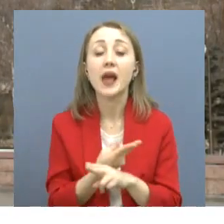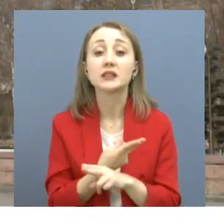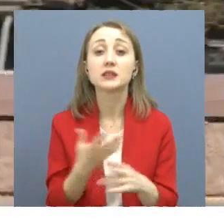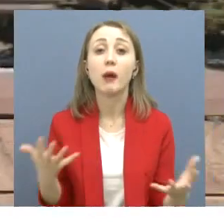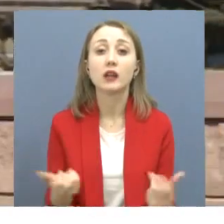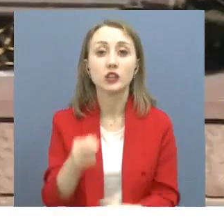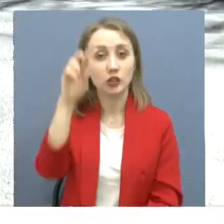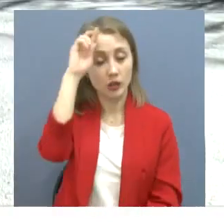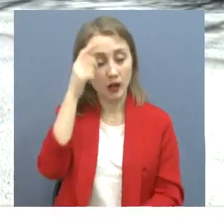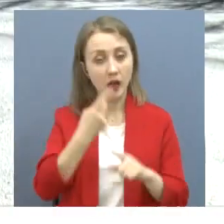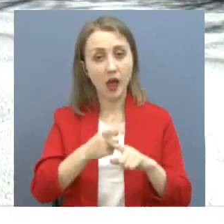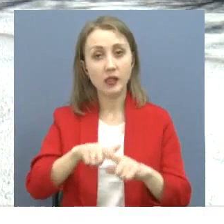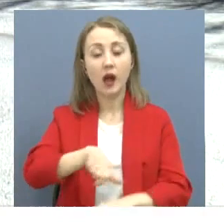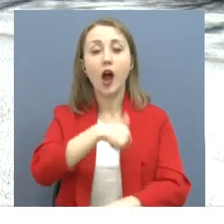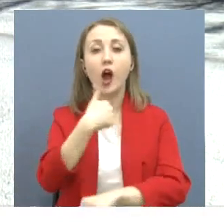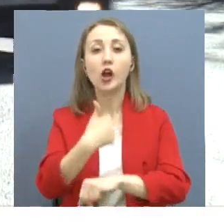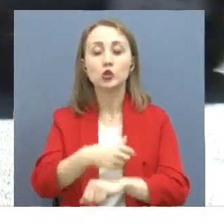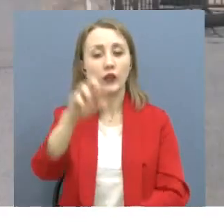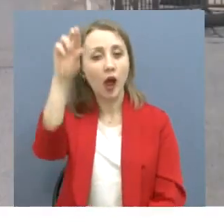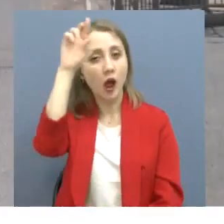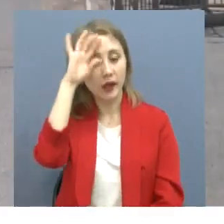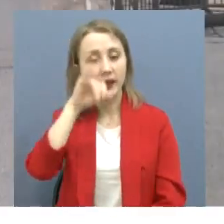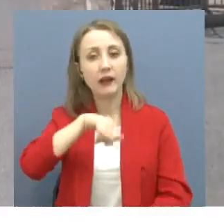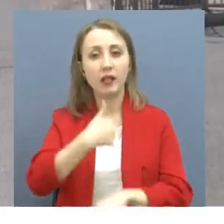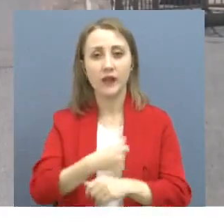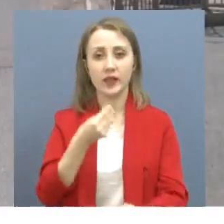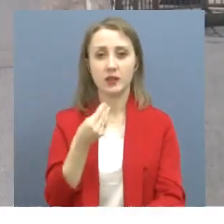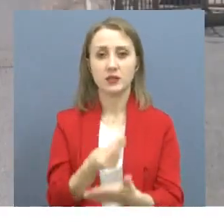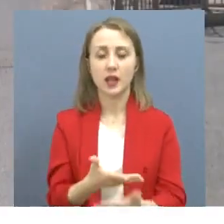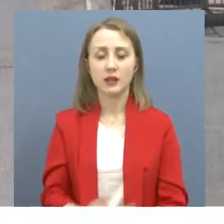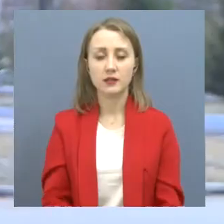основа безопасности государства и главная его